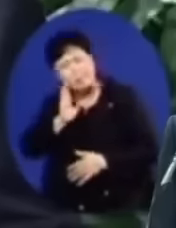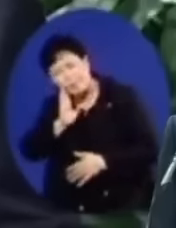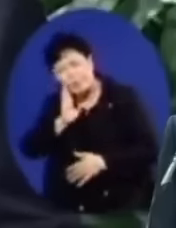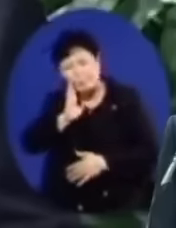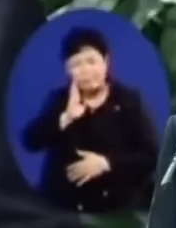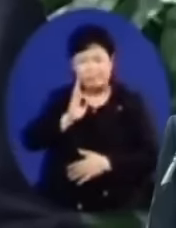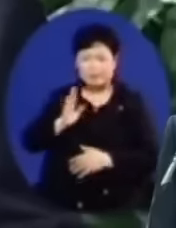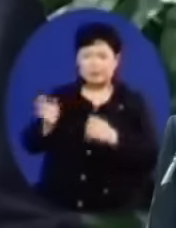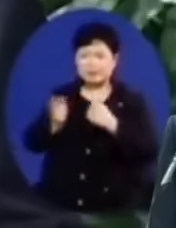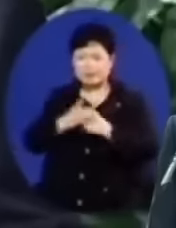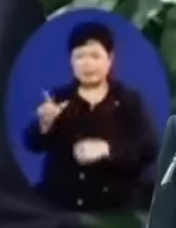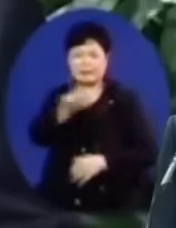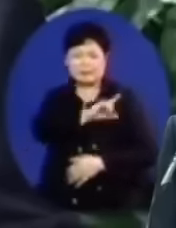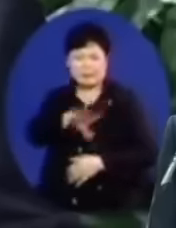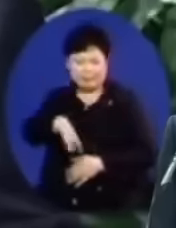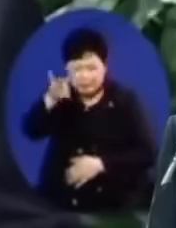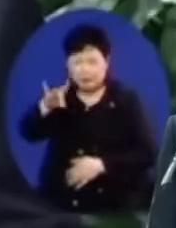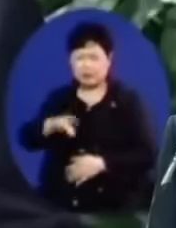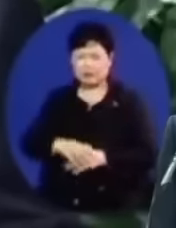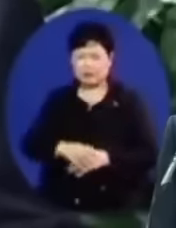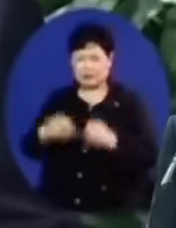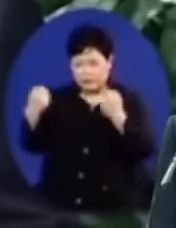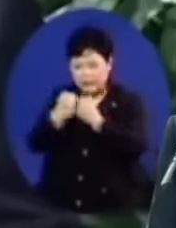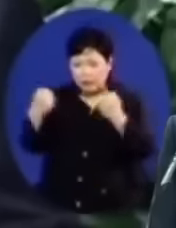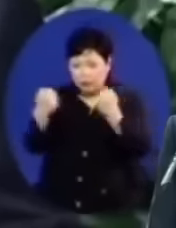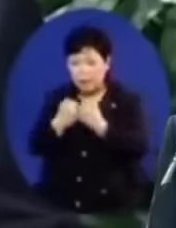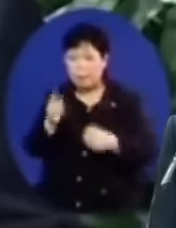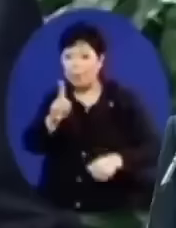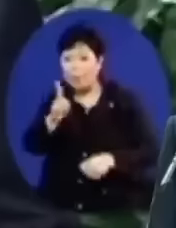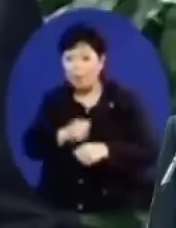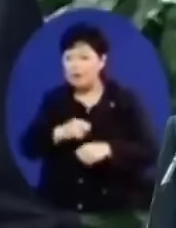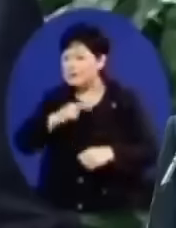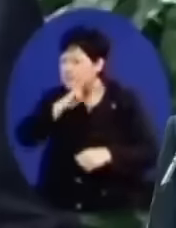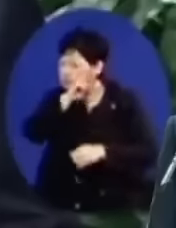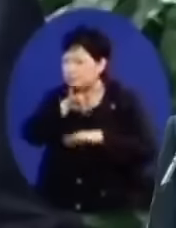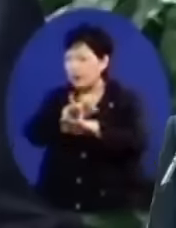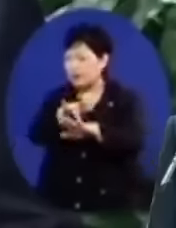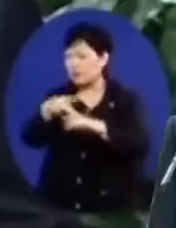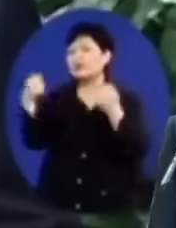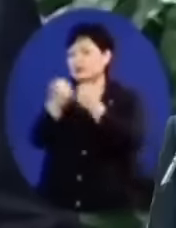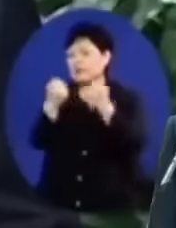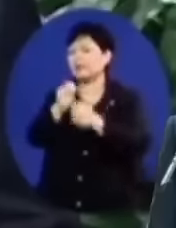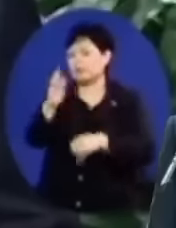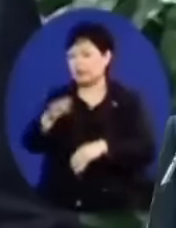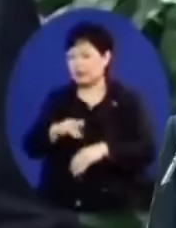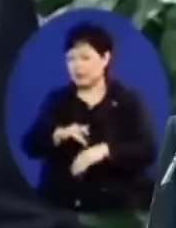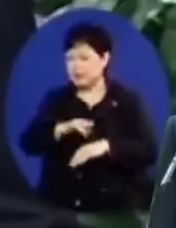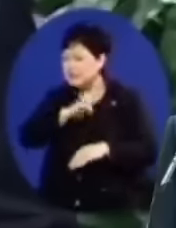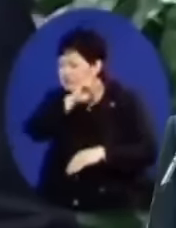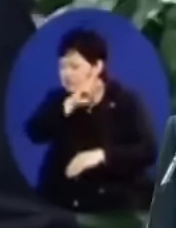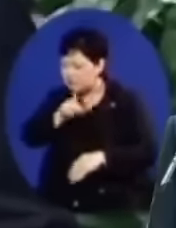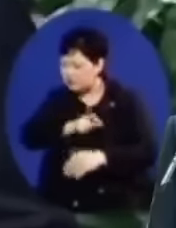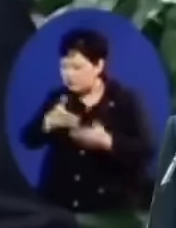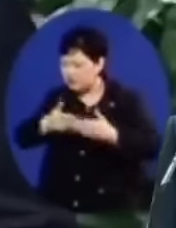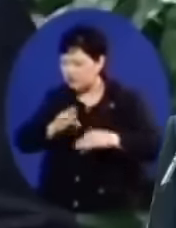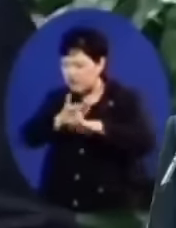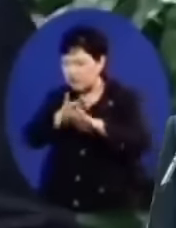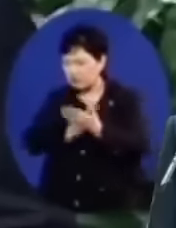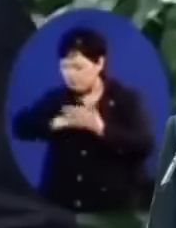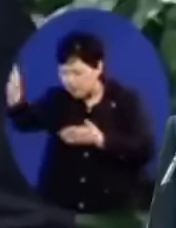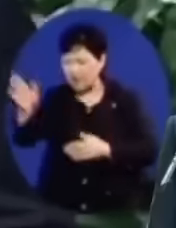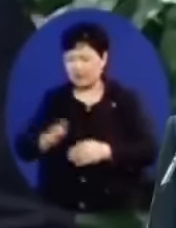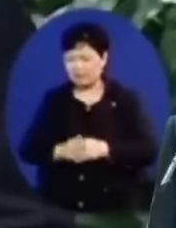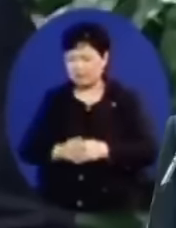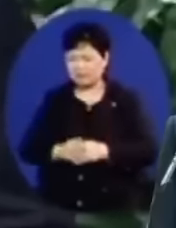그러므로 제일 먼저 싸워야 될 것은 의심의 마귀입니다. 이 의심을 가져오는 사탄아 물러가라.